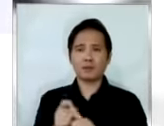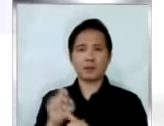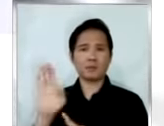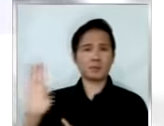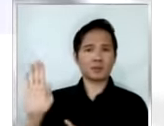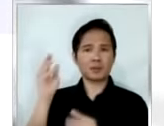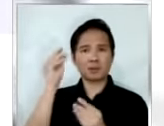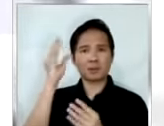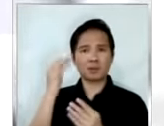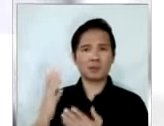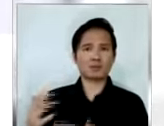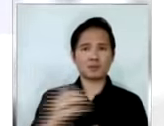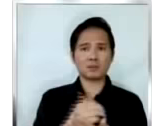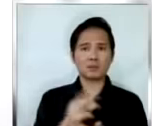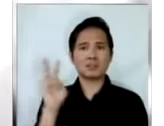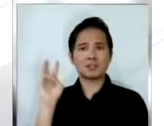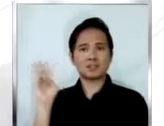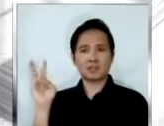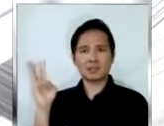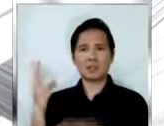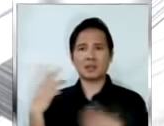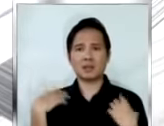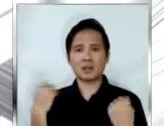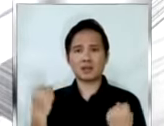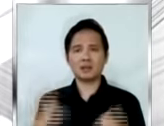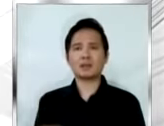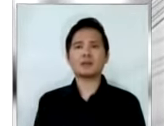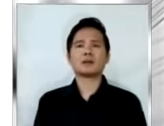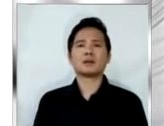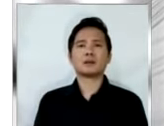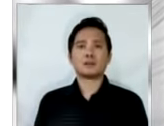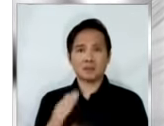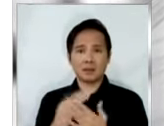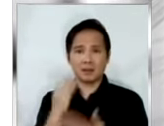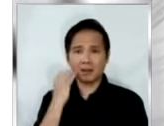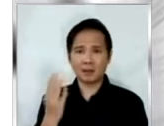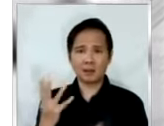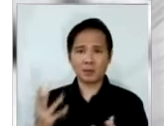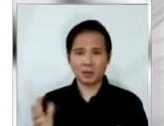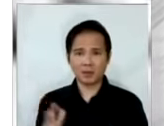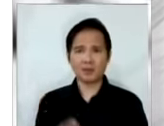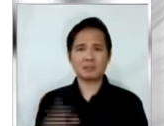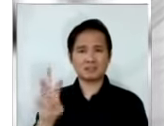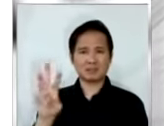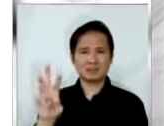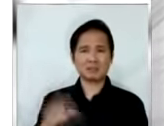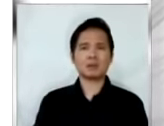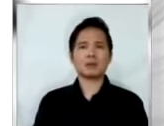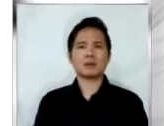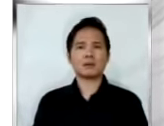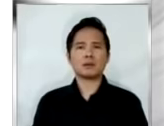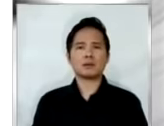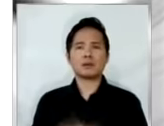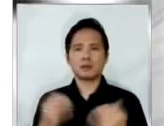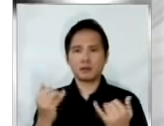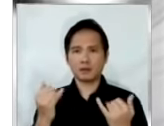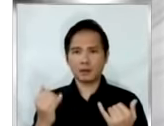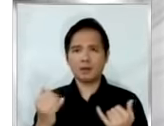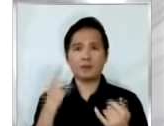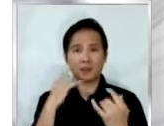gumaling na, 27 naman ang nasawi. Ang Cebu City naman na nananatiling nasa enhanced community quarantine, pansamantala munang ipinagbawal